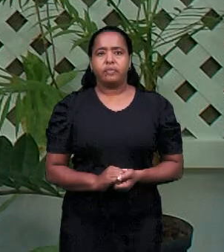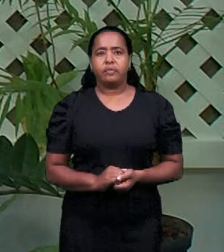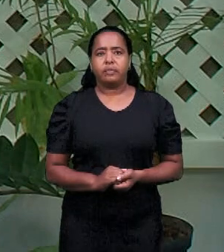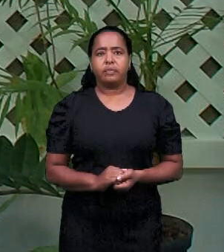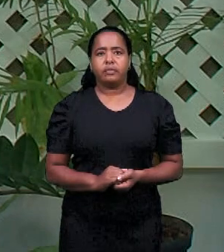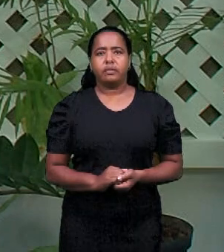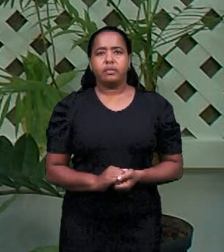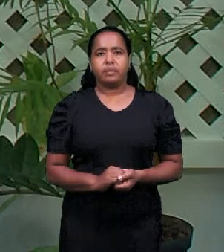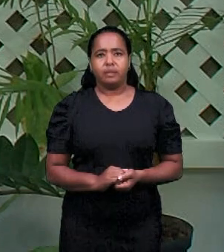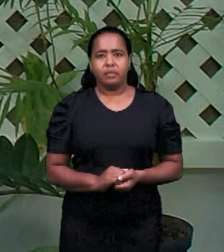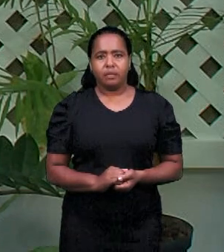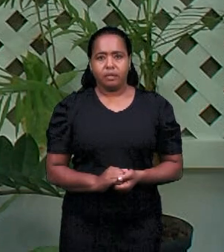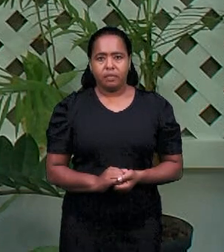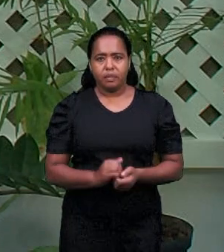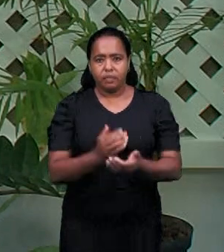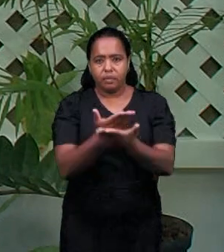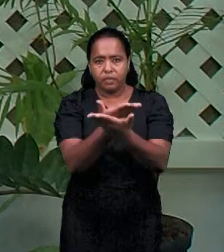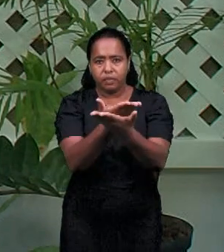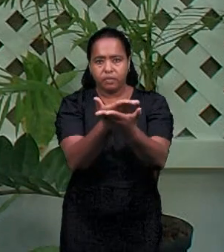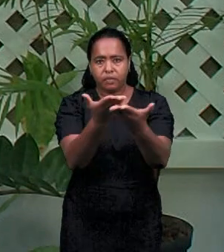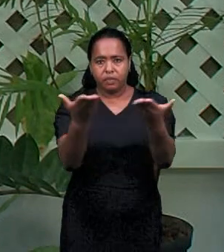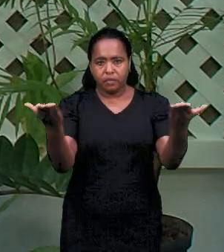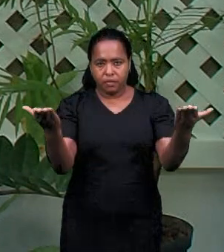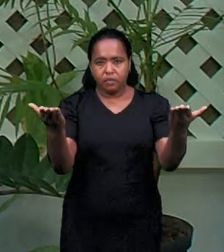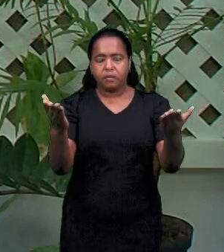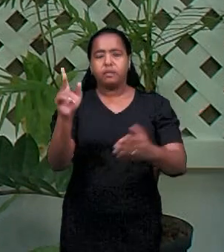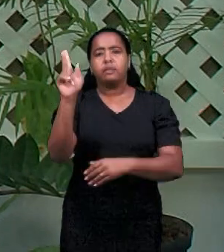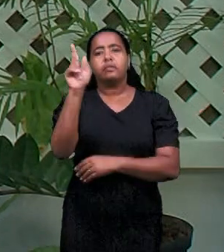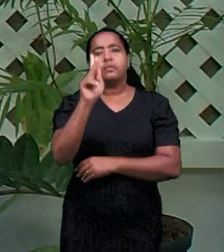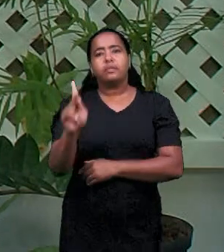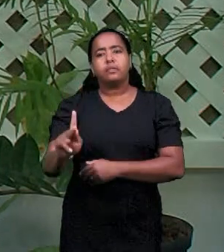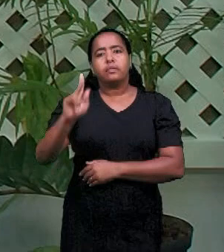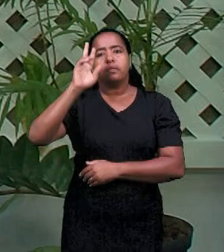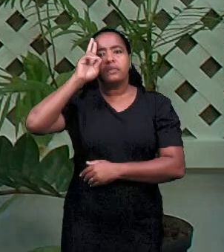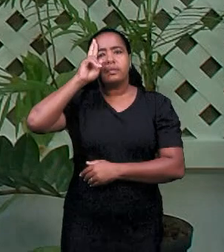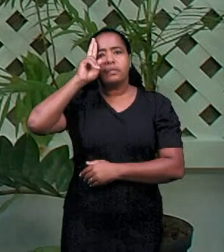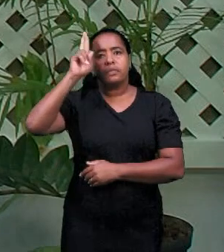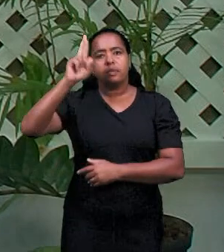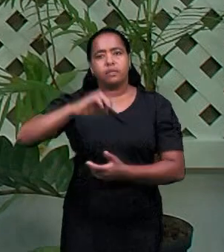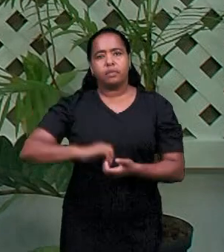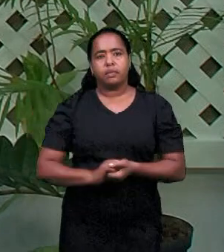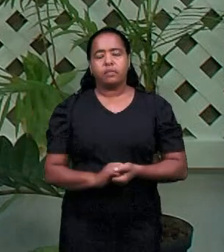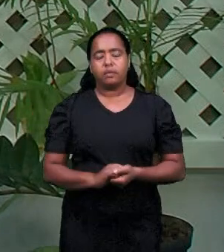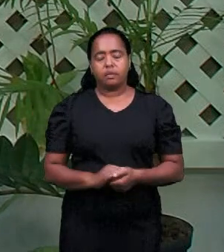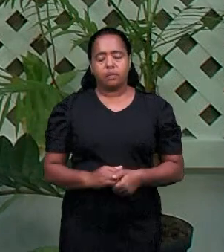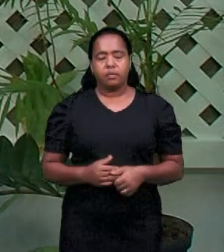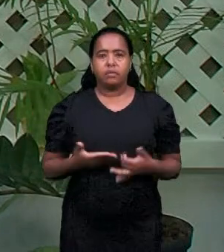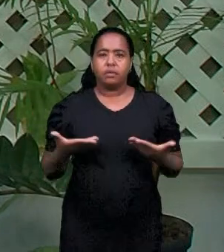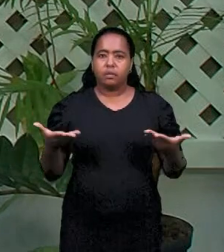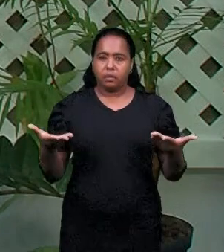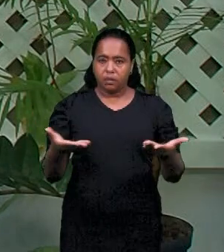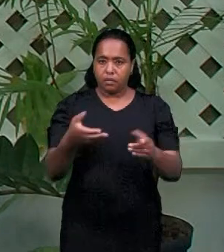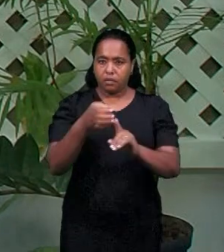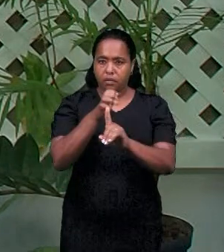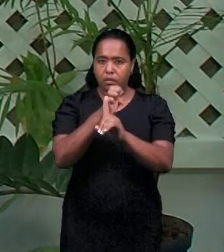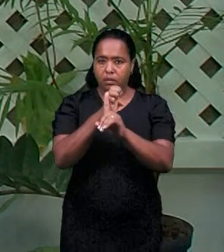Mes frères et sœurs, je veux saluer à tous dans la paix du Seigneur. Nous sommes ici dans notre école biblique dominicale,